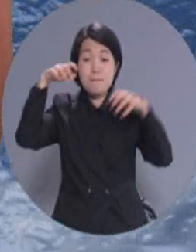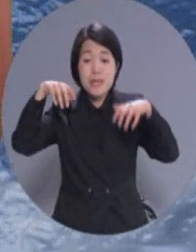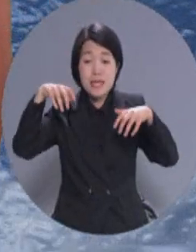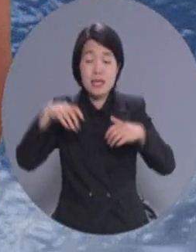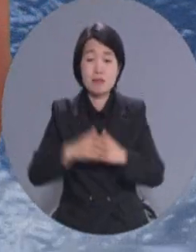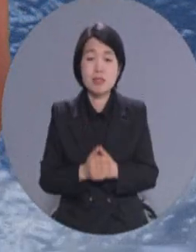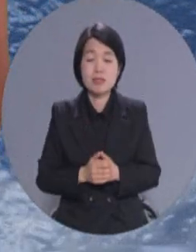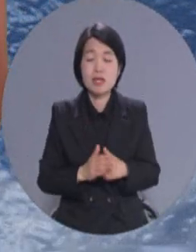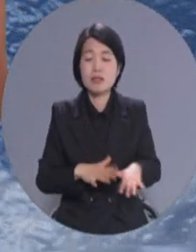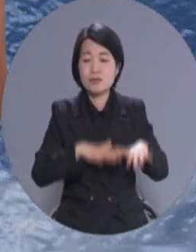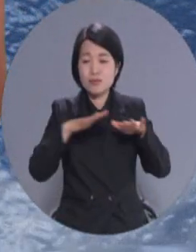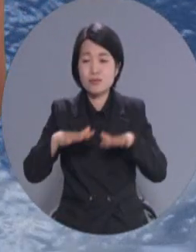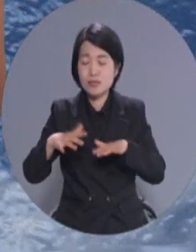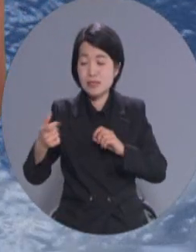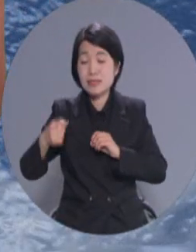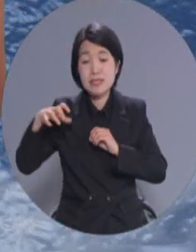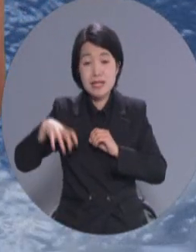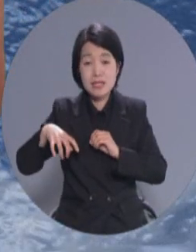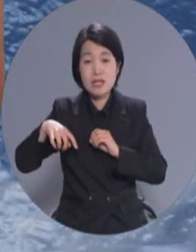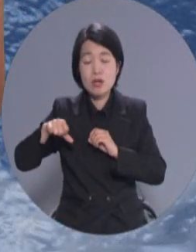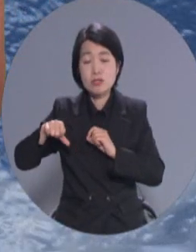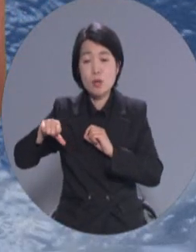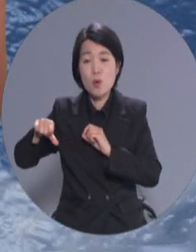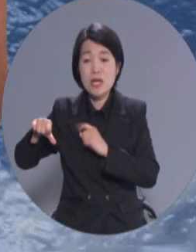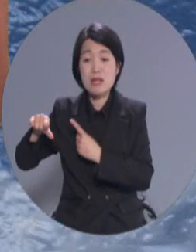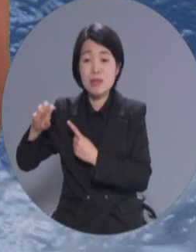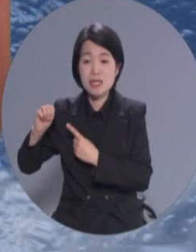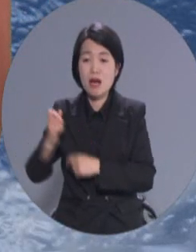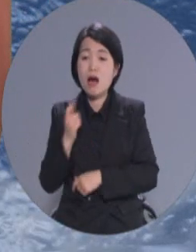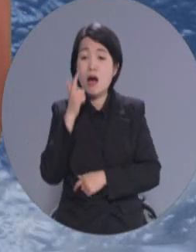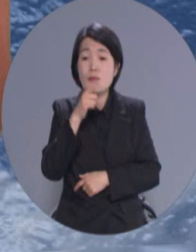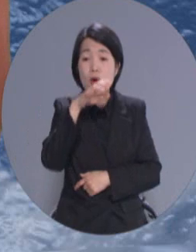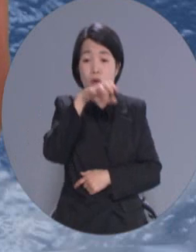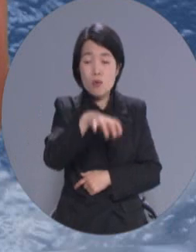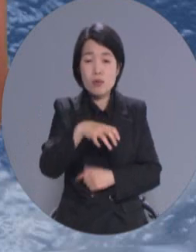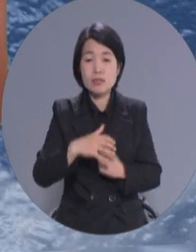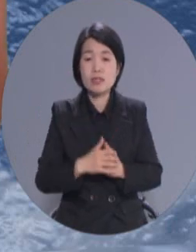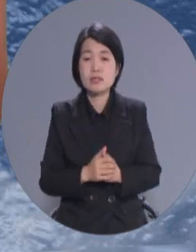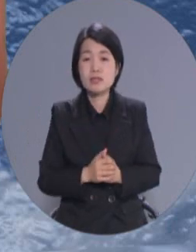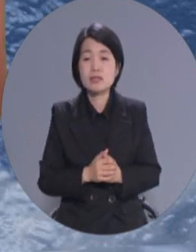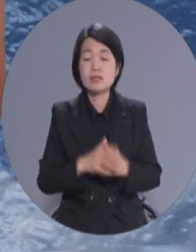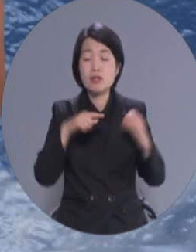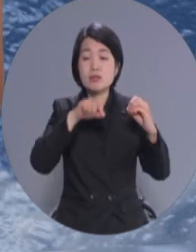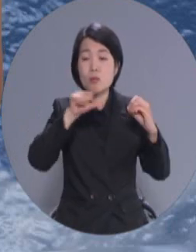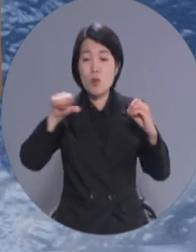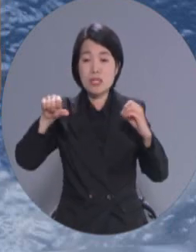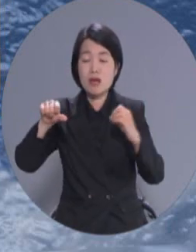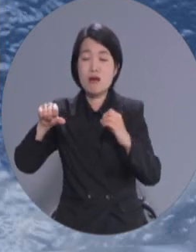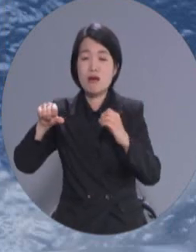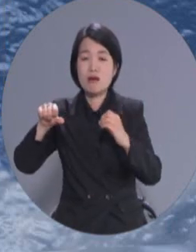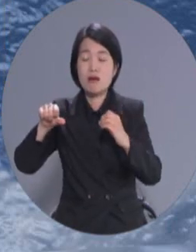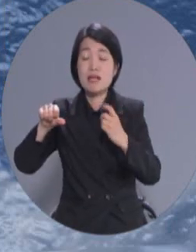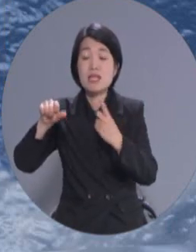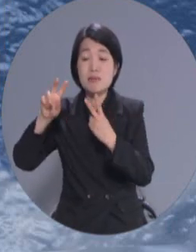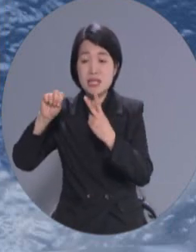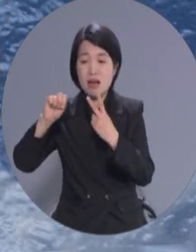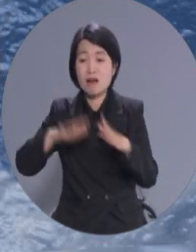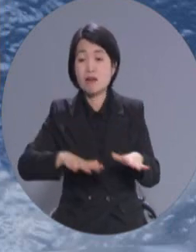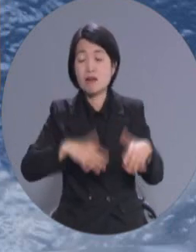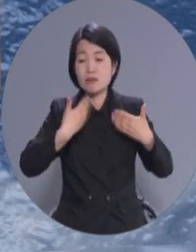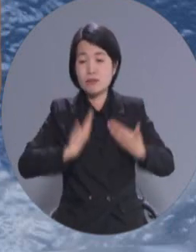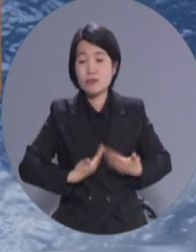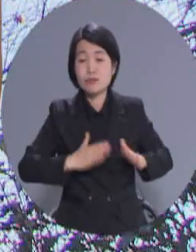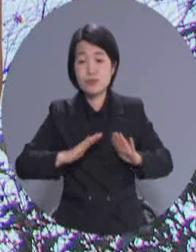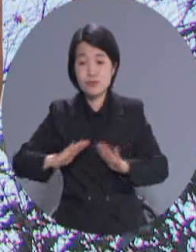내리겠고요. 바다의 물결은 남해서부 앞바다에서 0.5에서 1m, 먼바다에서는 0.5에서 최고 2m로